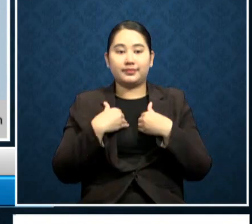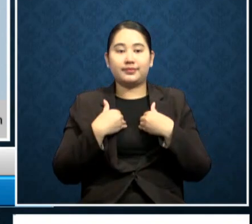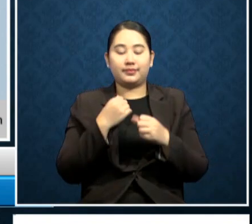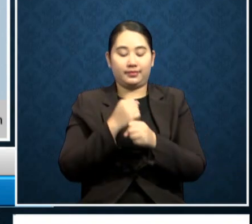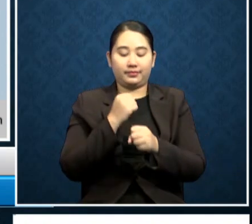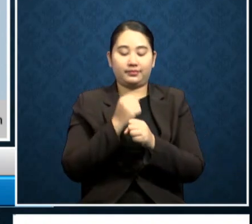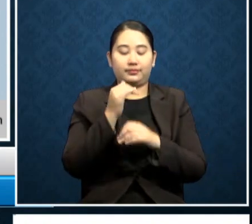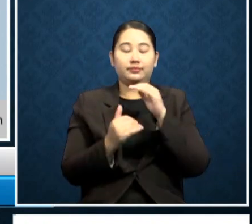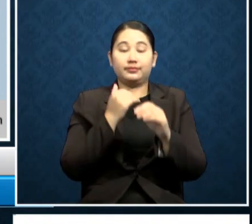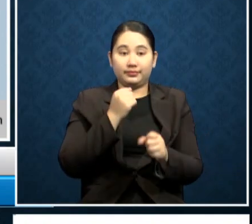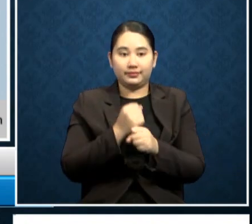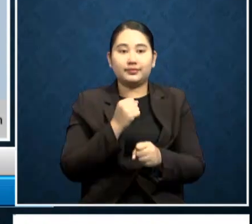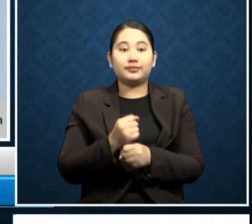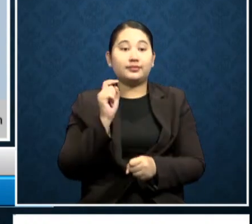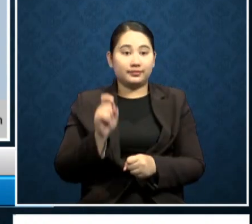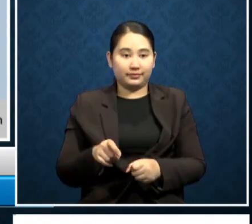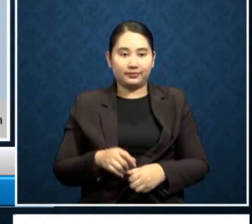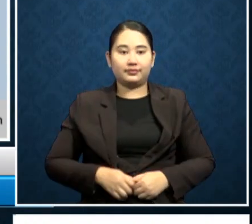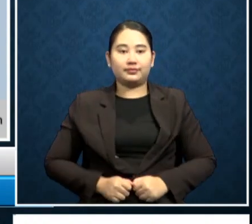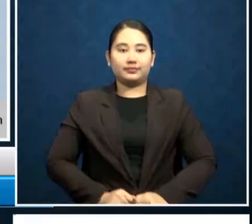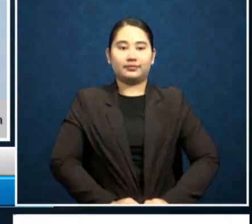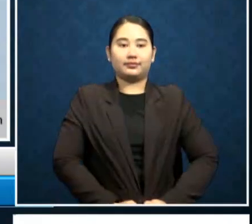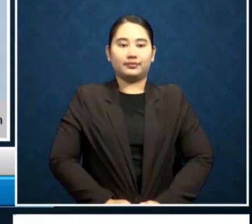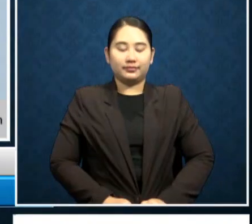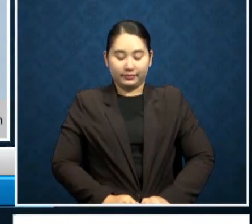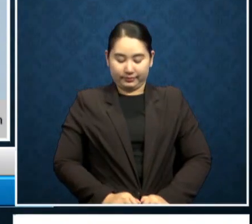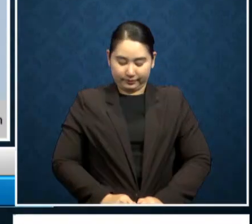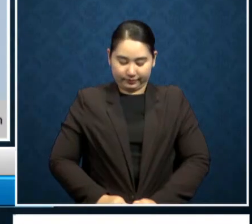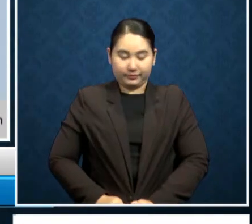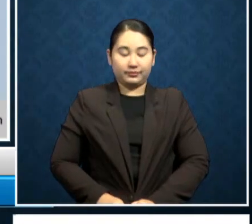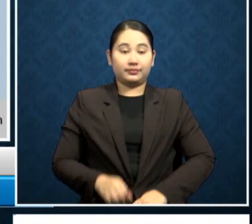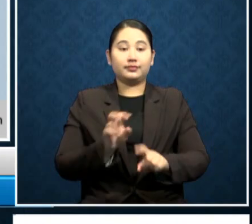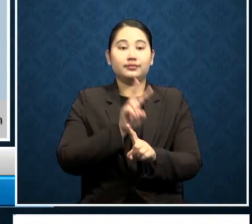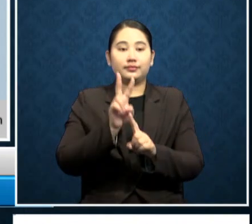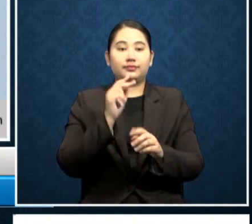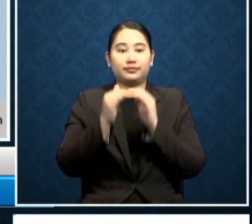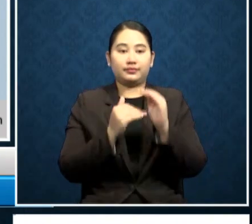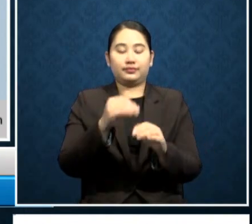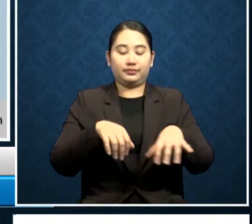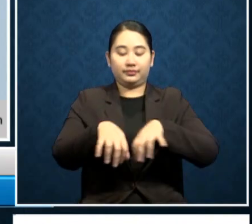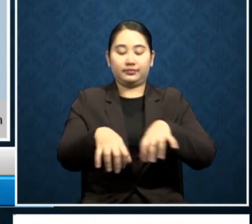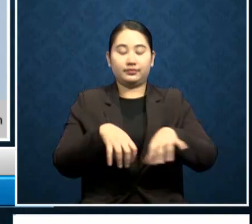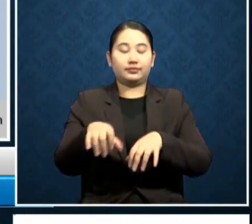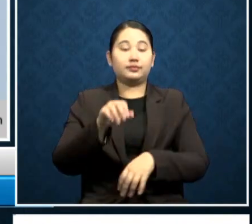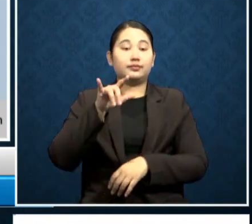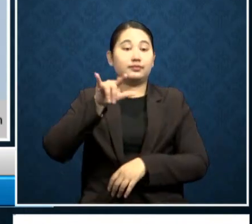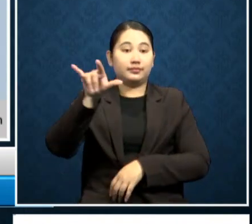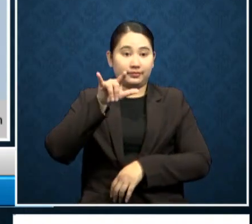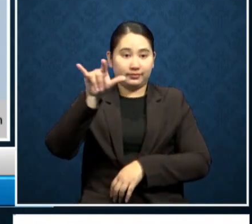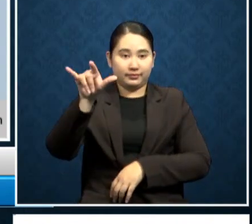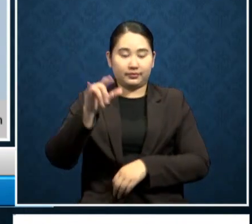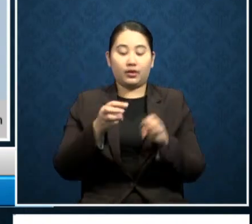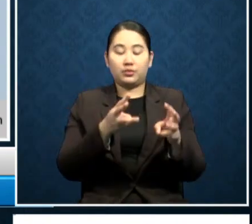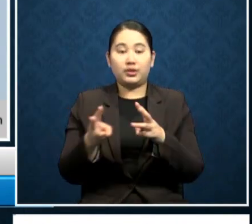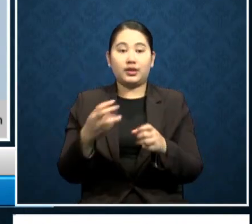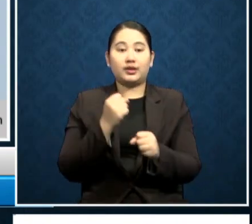บริเวณดังกล่าวนี้เป็นจุดสำคัญข้อที่ 2พัฒนาบิการจัดการจราจรทากาศรองรับวิธี